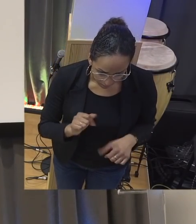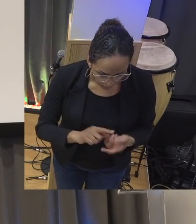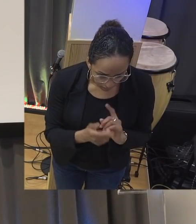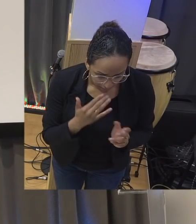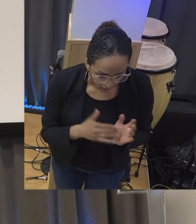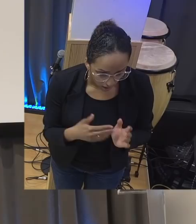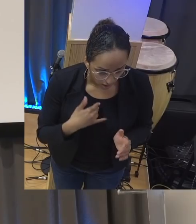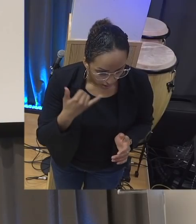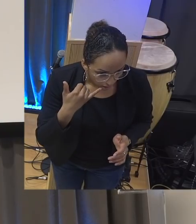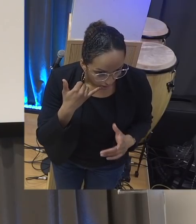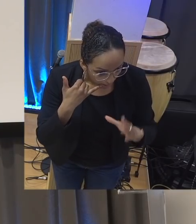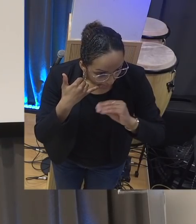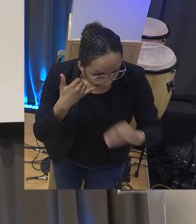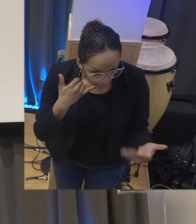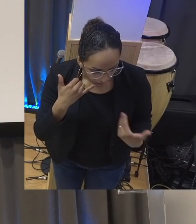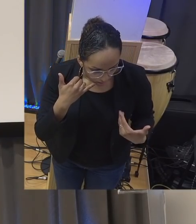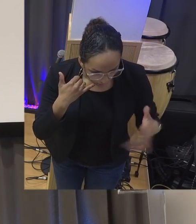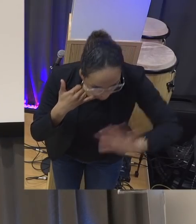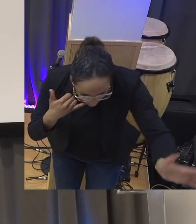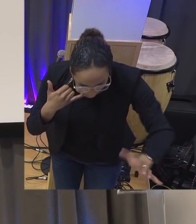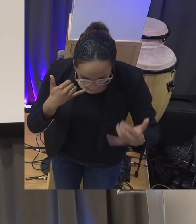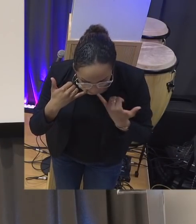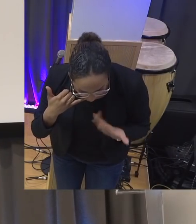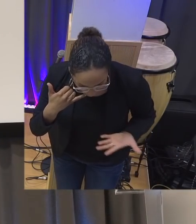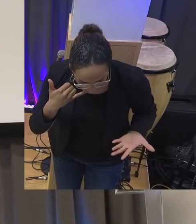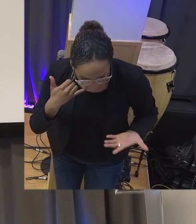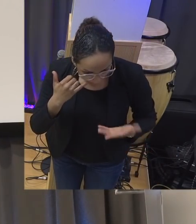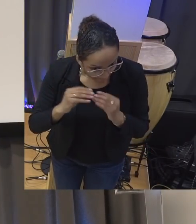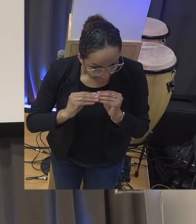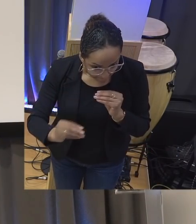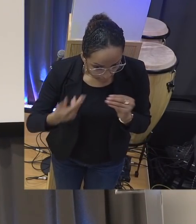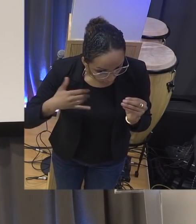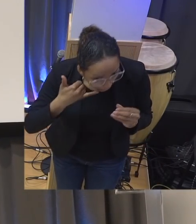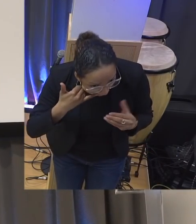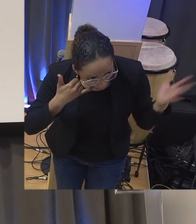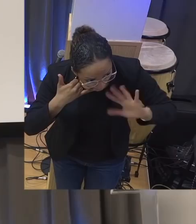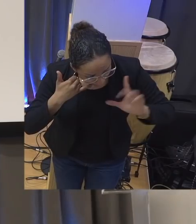mais allô, quoi, vous me recevez? Je ne l'entendais plus.